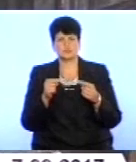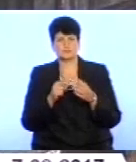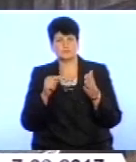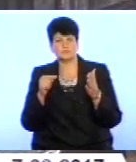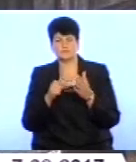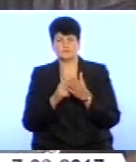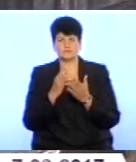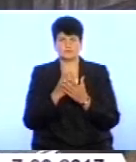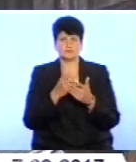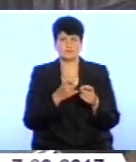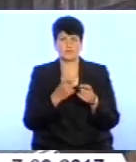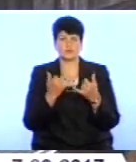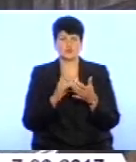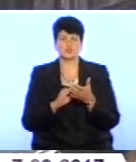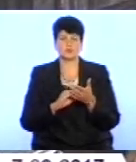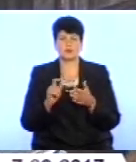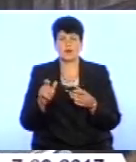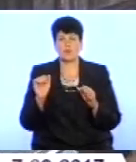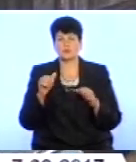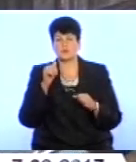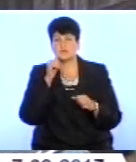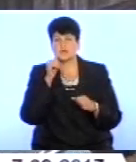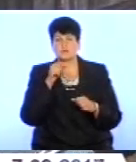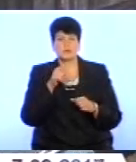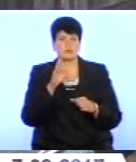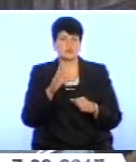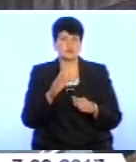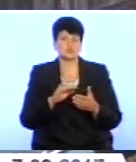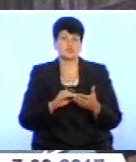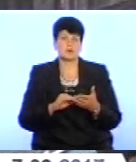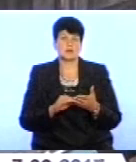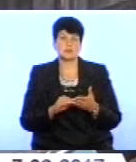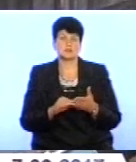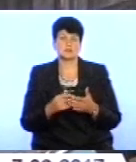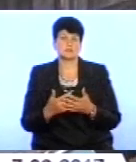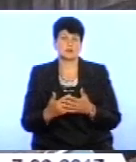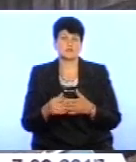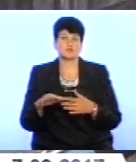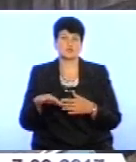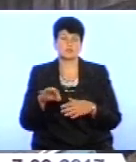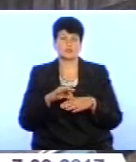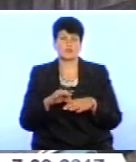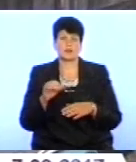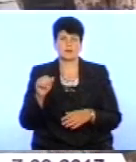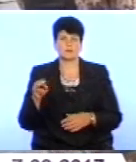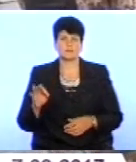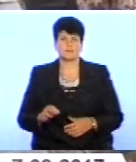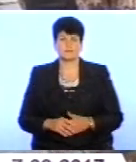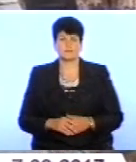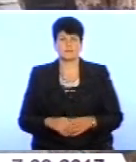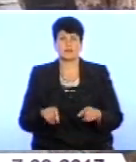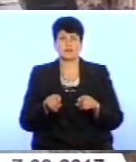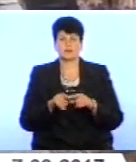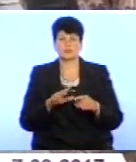є сьогодні журналісти, а можливо і завтра вони вже будуть журналісти десь в зоні проведення терористичної операції.